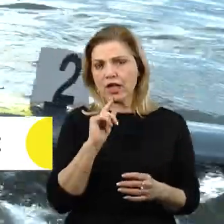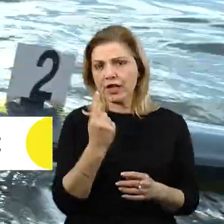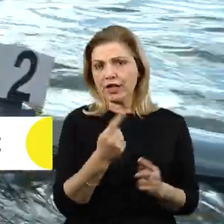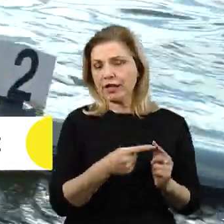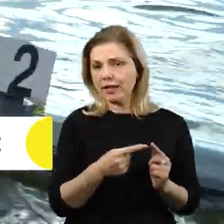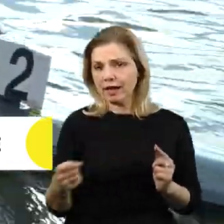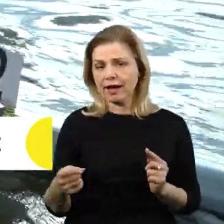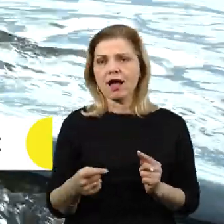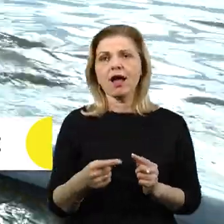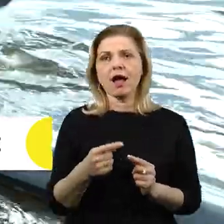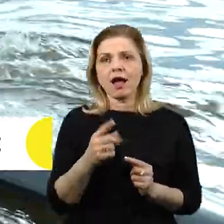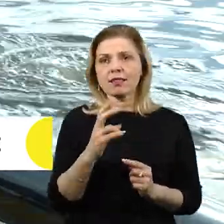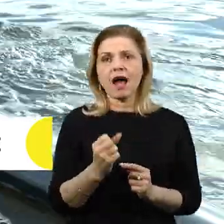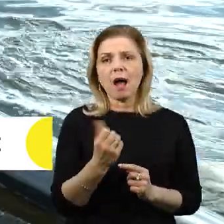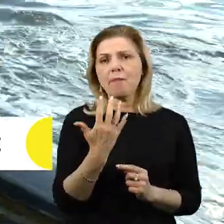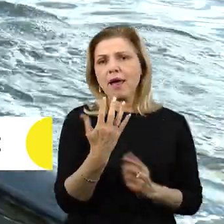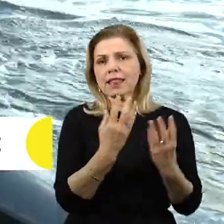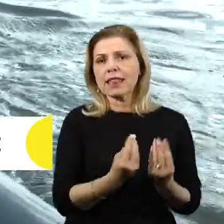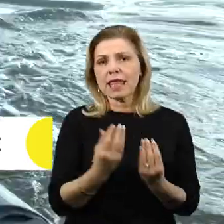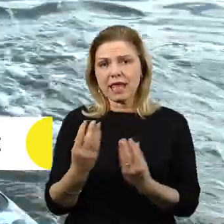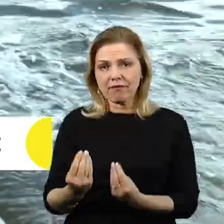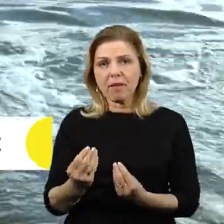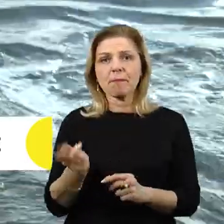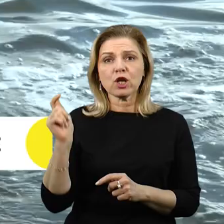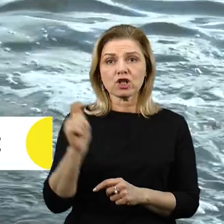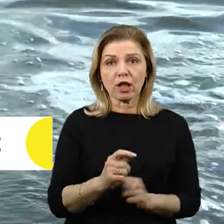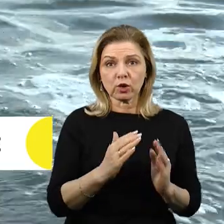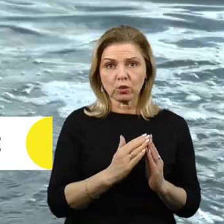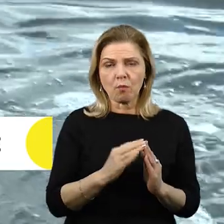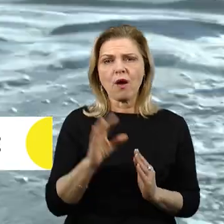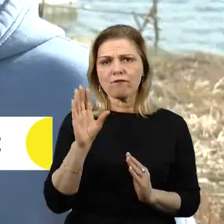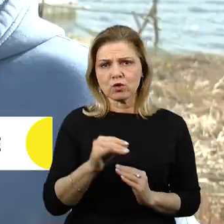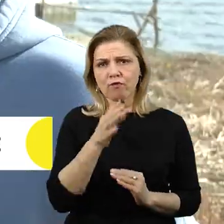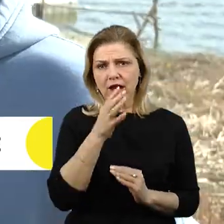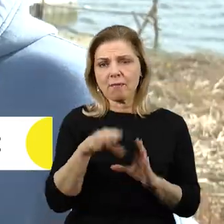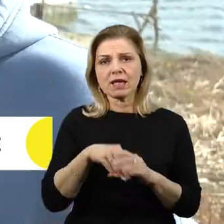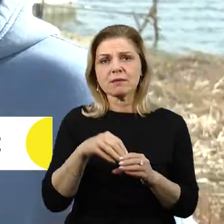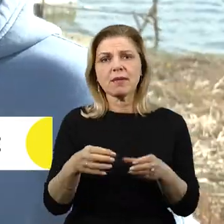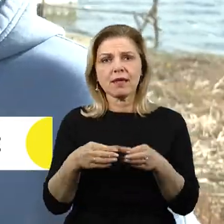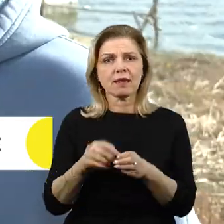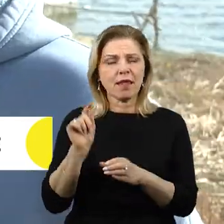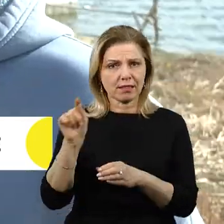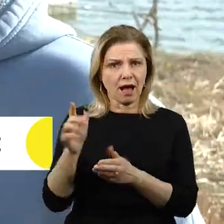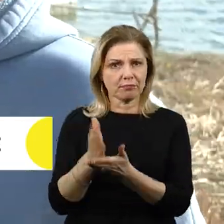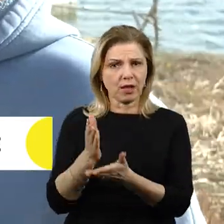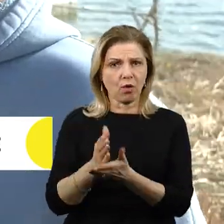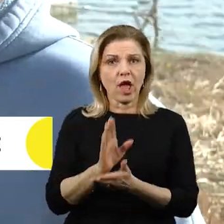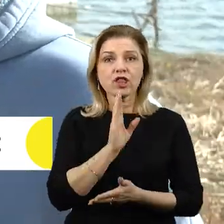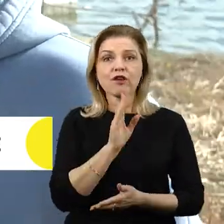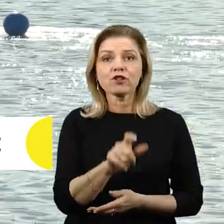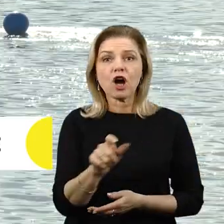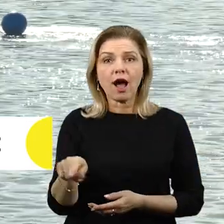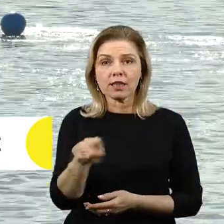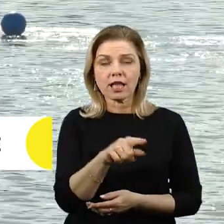пять на сі днів приїжджала додому а весь інший час вона була в збірній з дівчатами які старші за неї на два